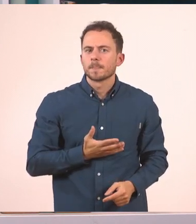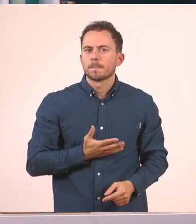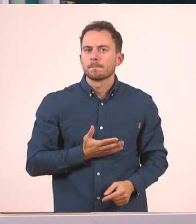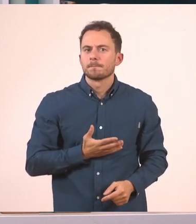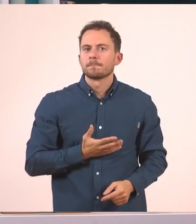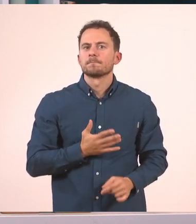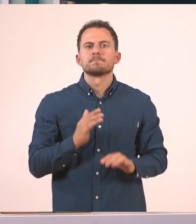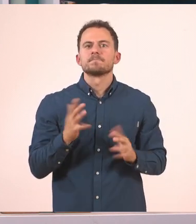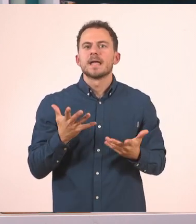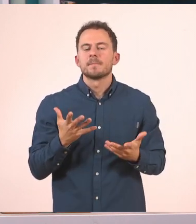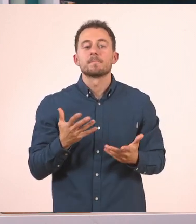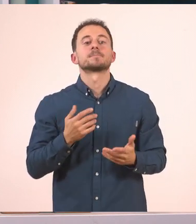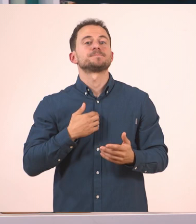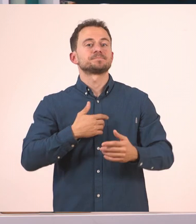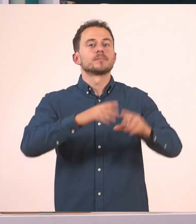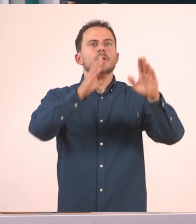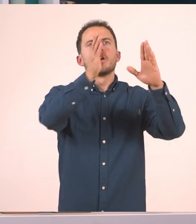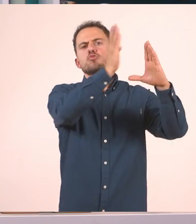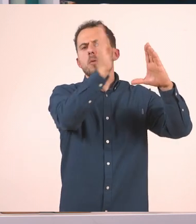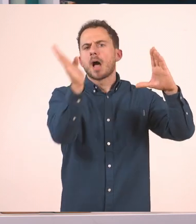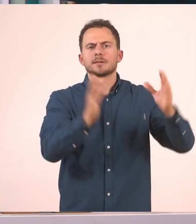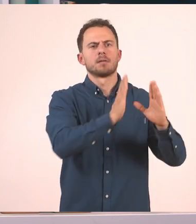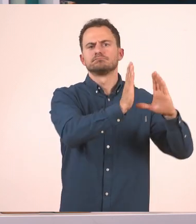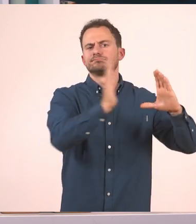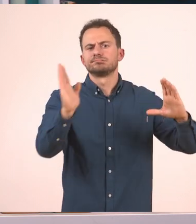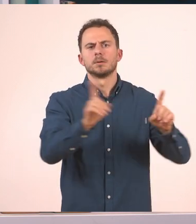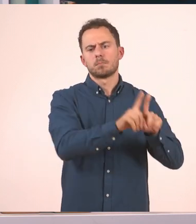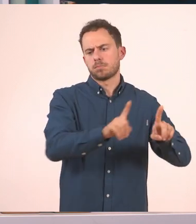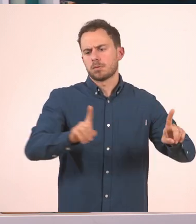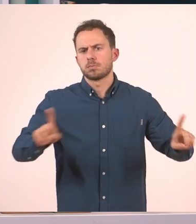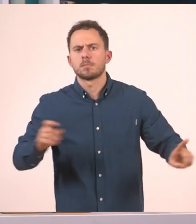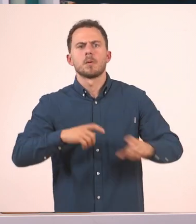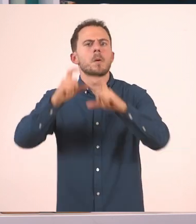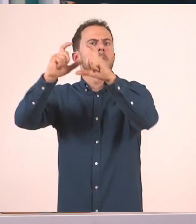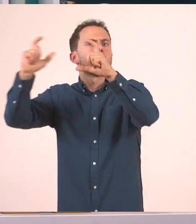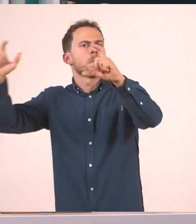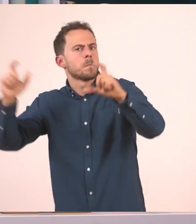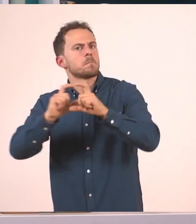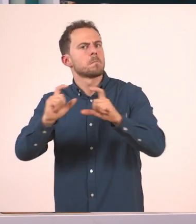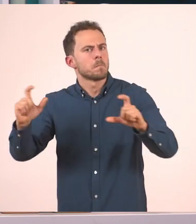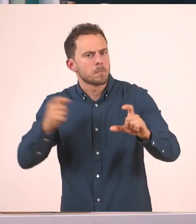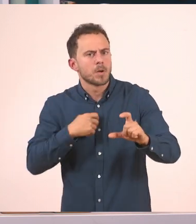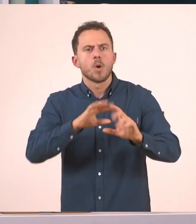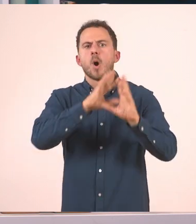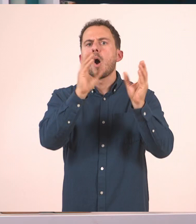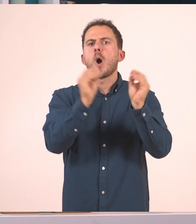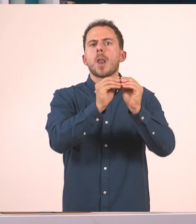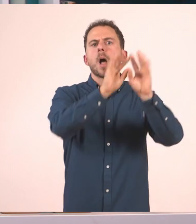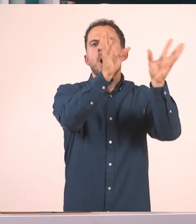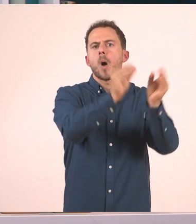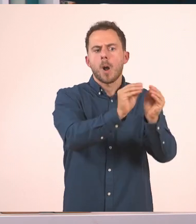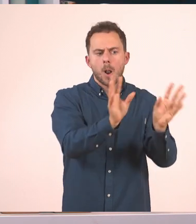Έχουμε χωρίσει σε κομμάτια, σε διάφορα μέρη, σε τμήματα και έχουμε επιλέξει πάντα το